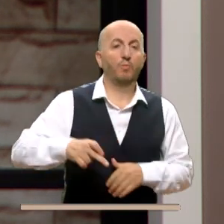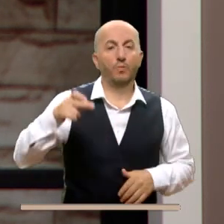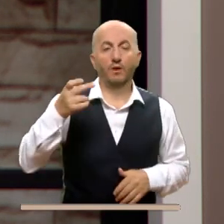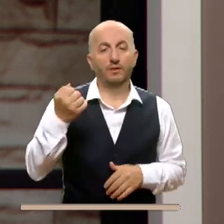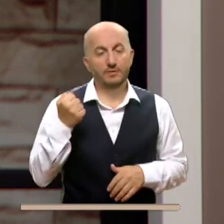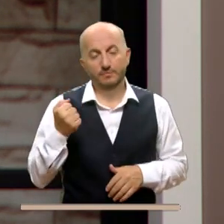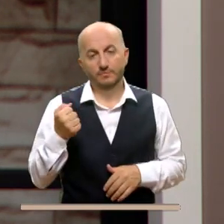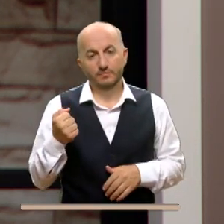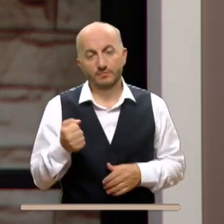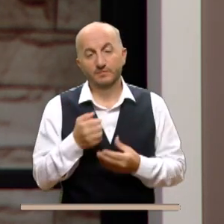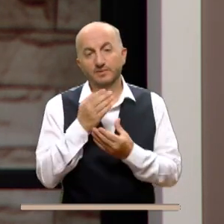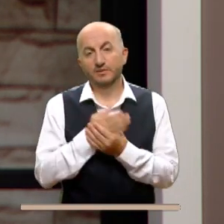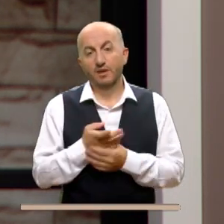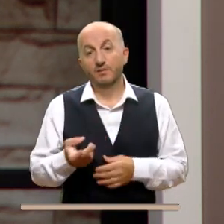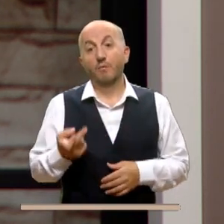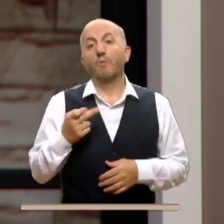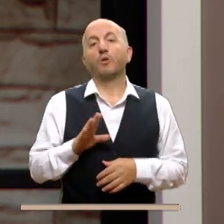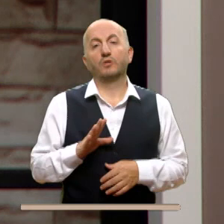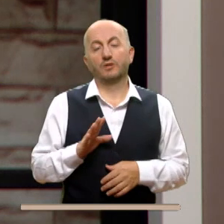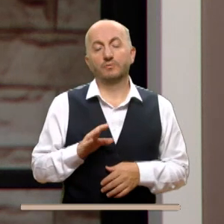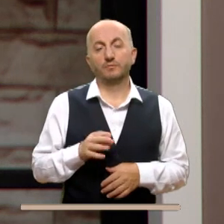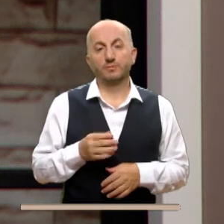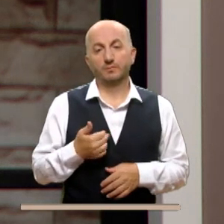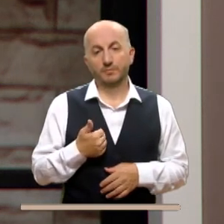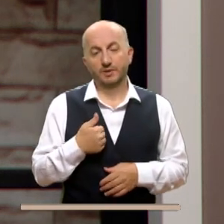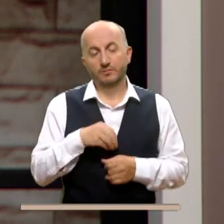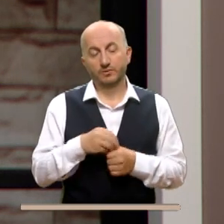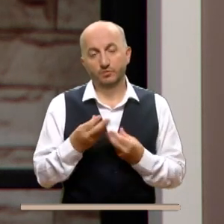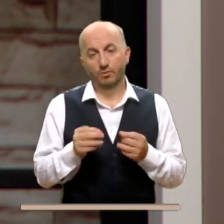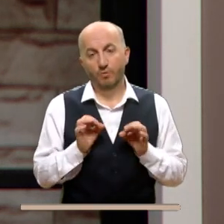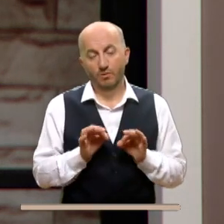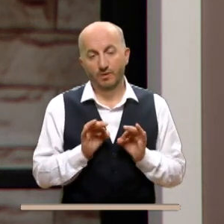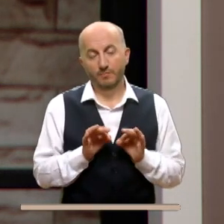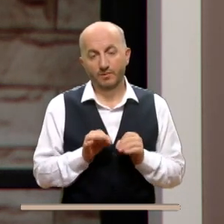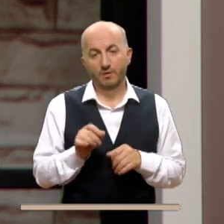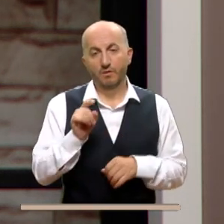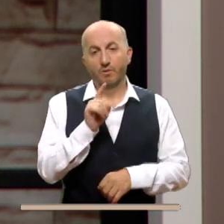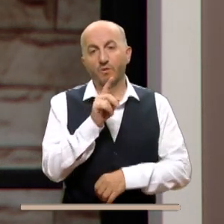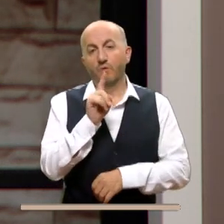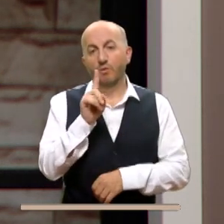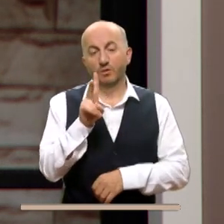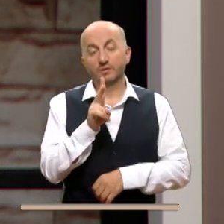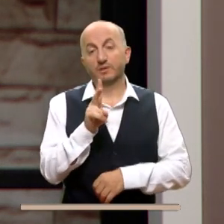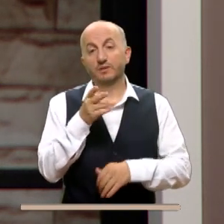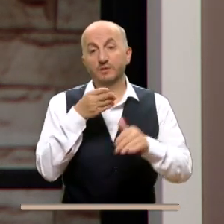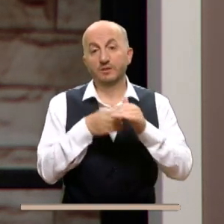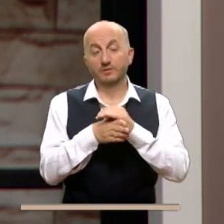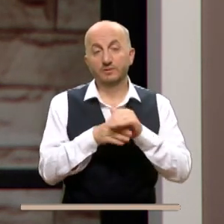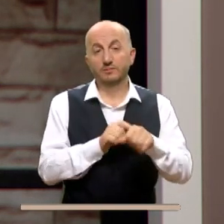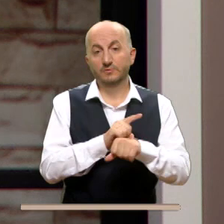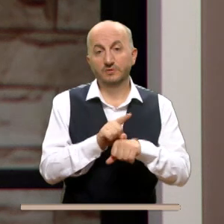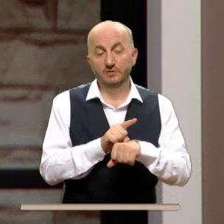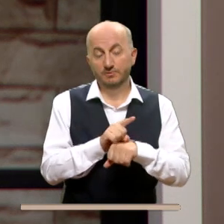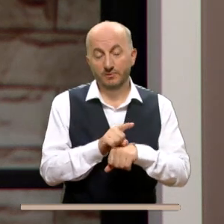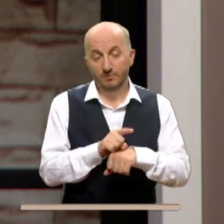ama dersleri kesinlikle boşlamayacağım. Bu benim için çok önemliydi çünkü şunu biliyordum. 12'ye geçtiğim zaman benim 4 senenin müfredatıyla